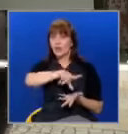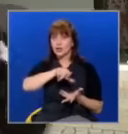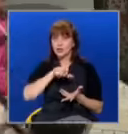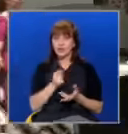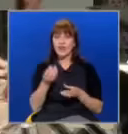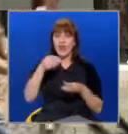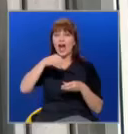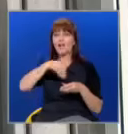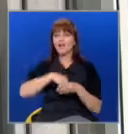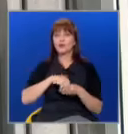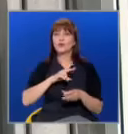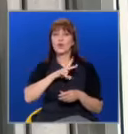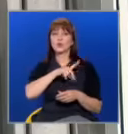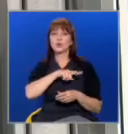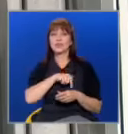за безработица.